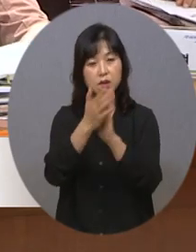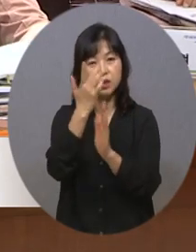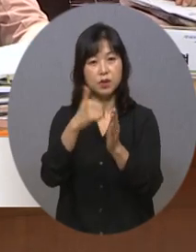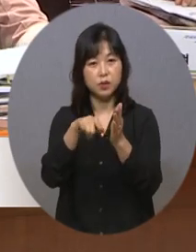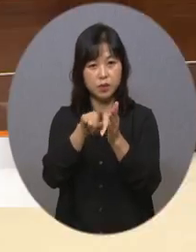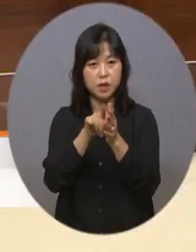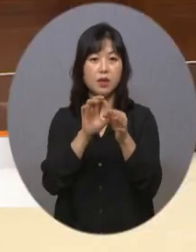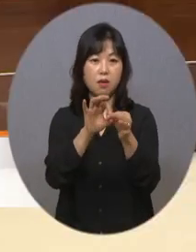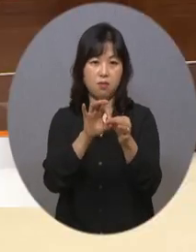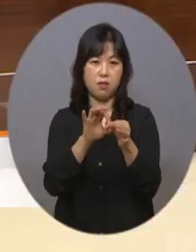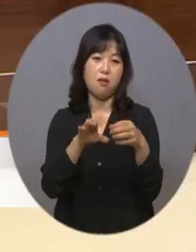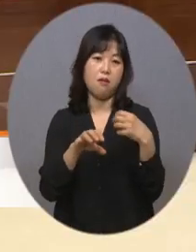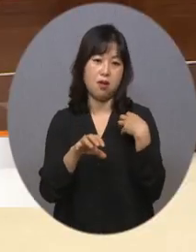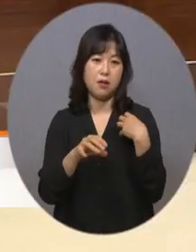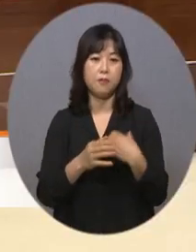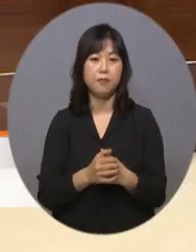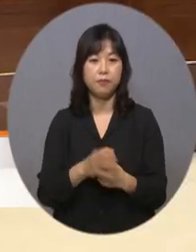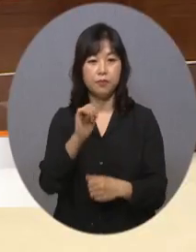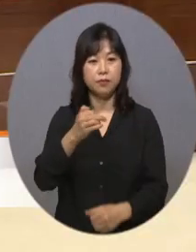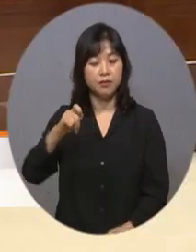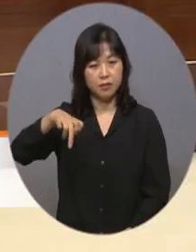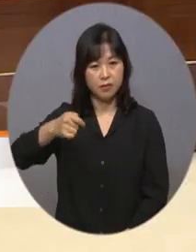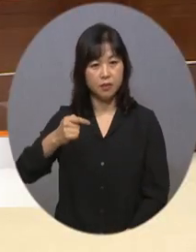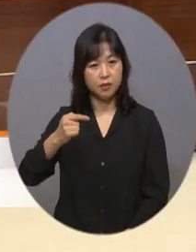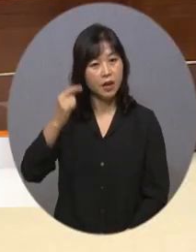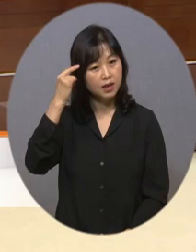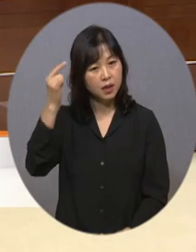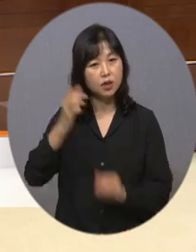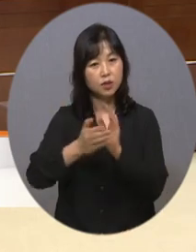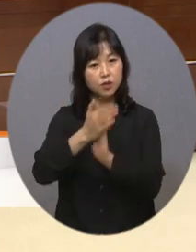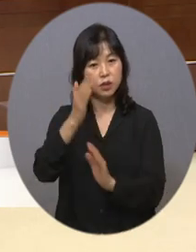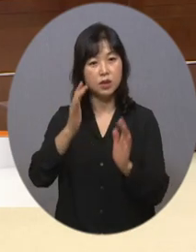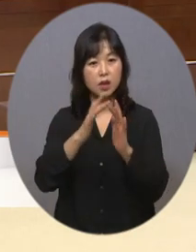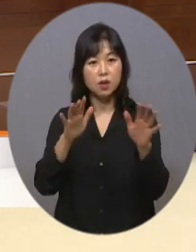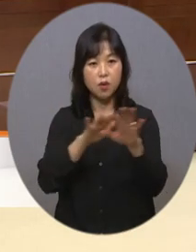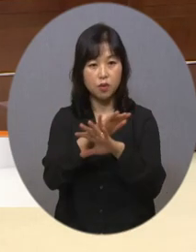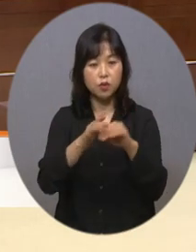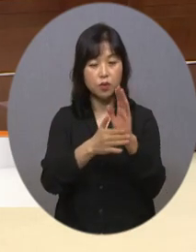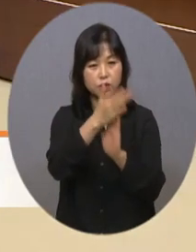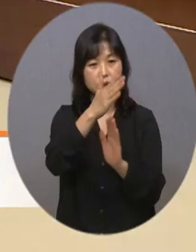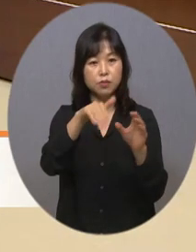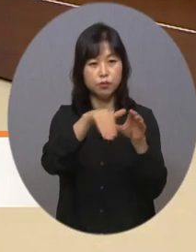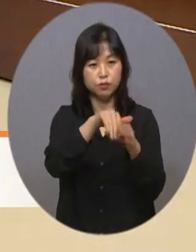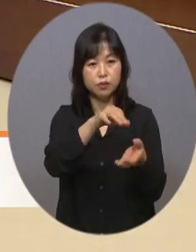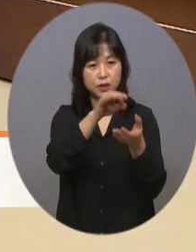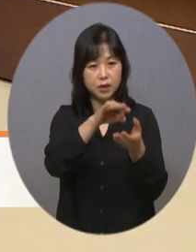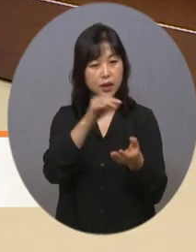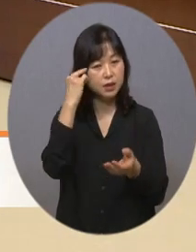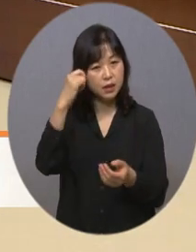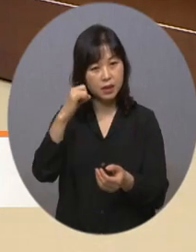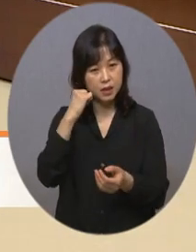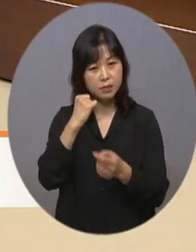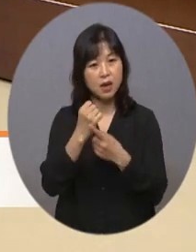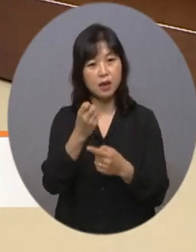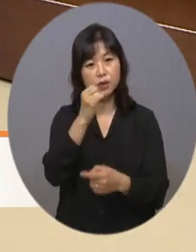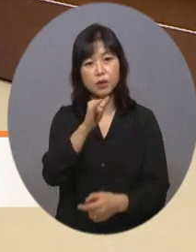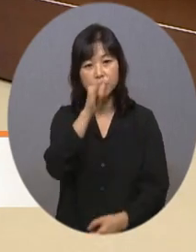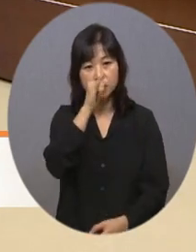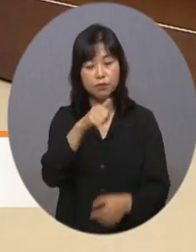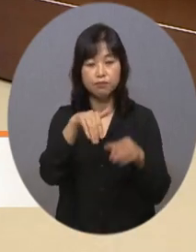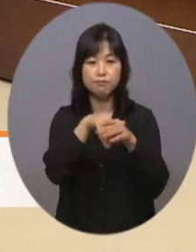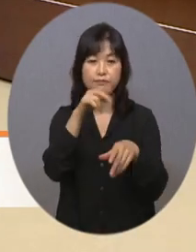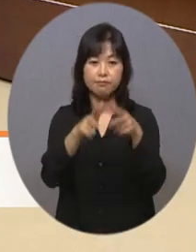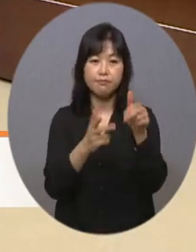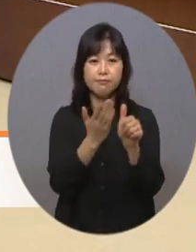됩니다. 유네스코 창의도시 네트워크는 도시의 문화적 자산과 창의력에 기초한 문화산업을